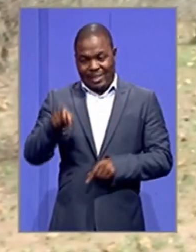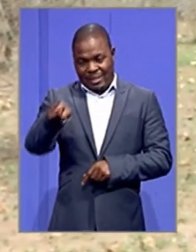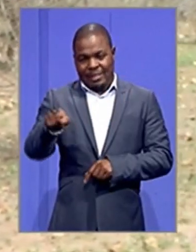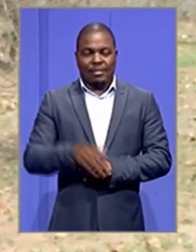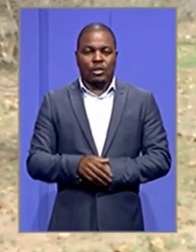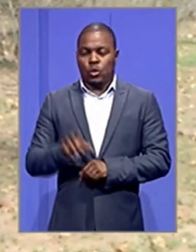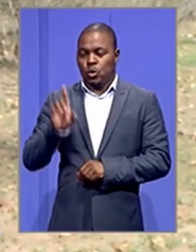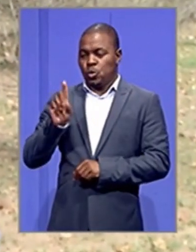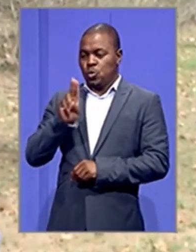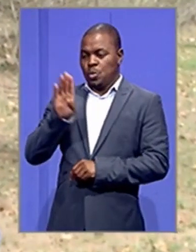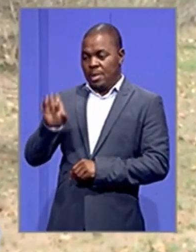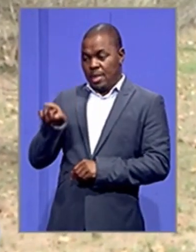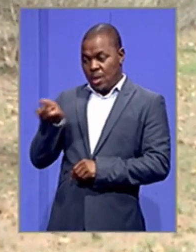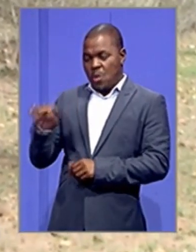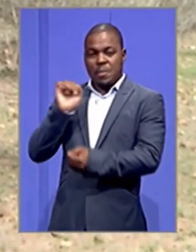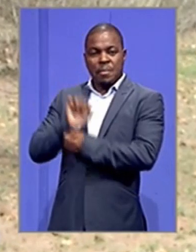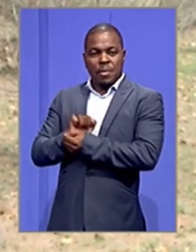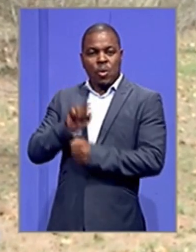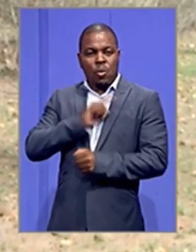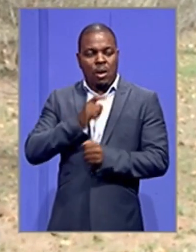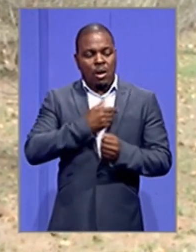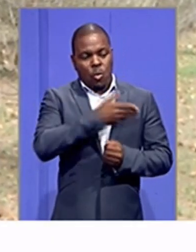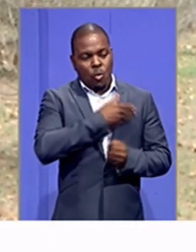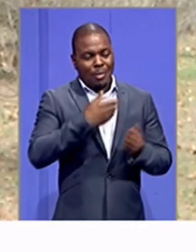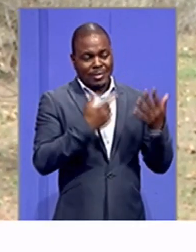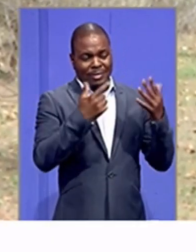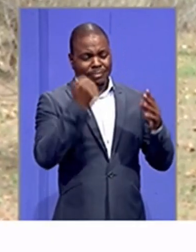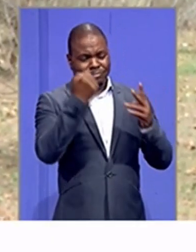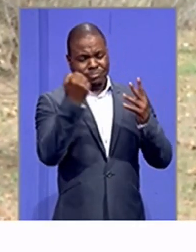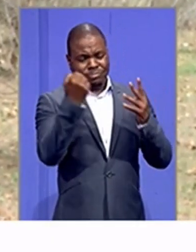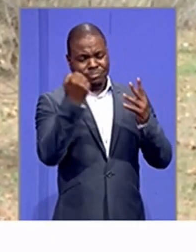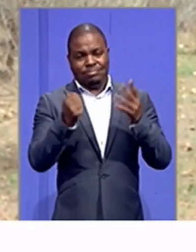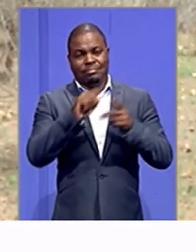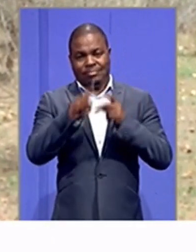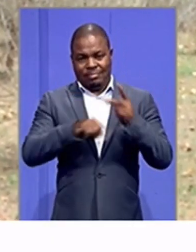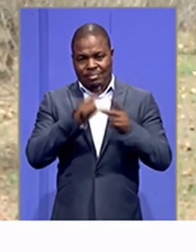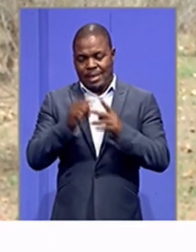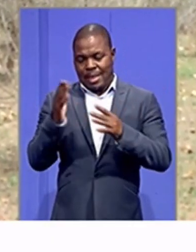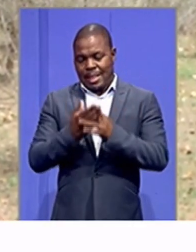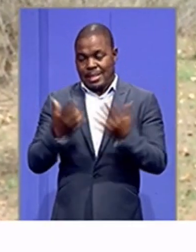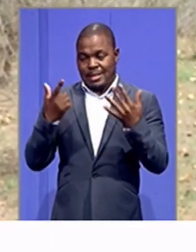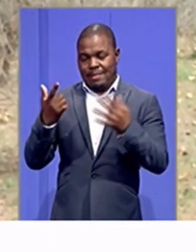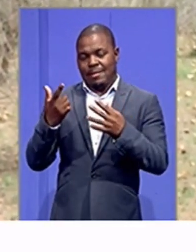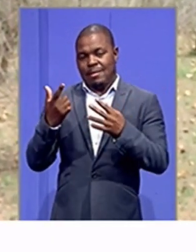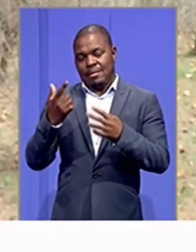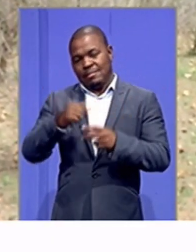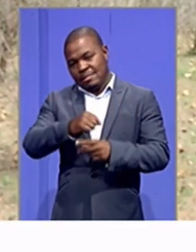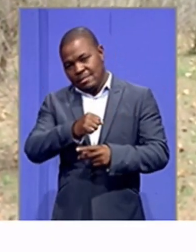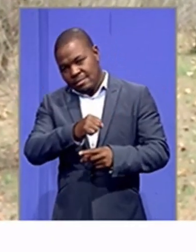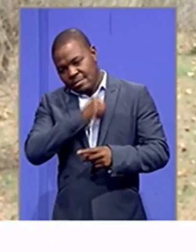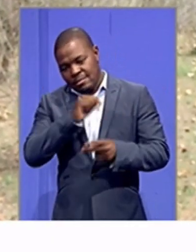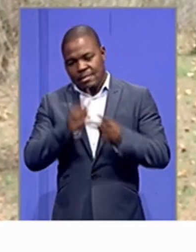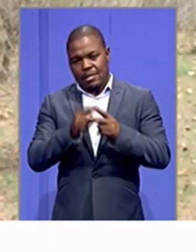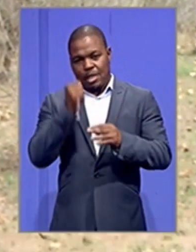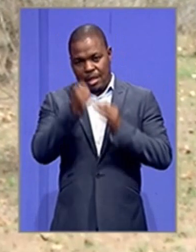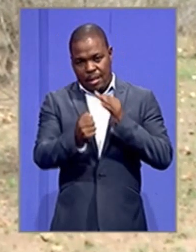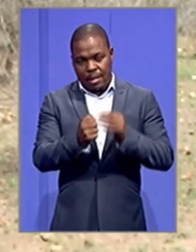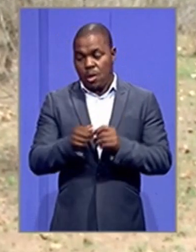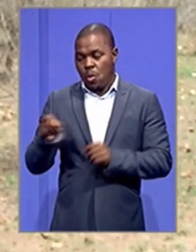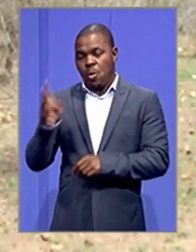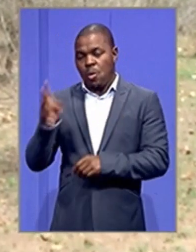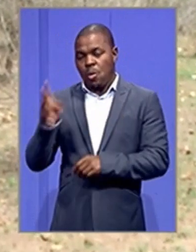yo a latofatšwago ka go bolaya basadi ba šupa mo Polokwane o pharao ka melato ye šupa ya polao le ye šupa ya go tšhabišwa go letetše gore a